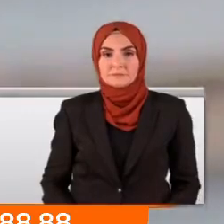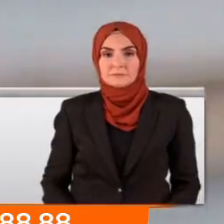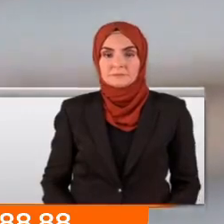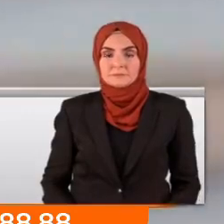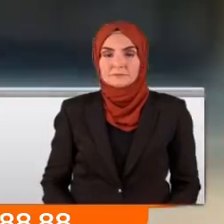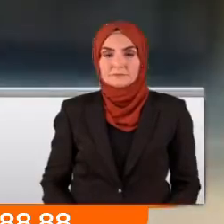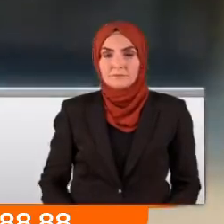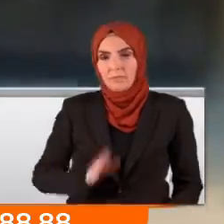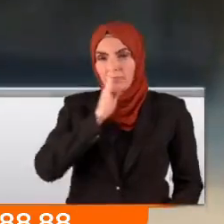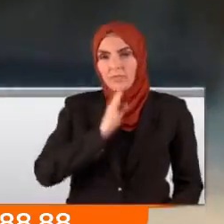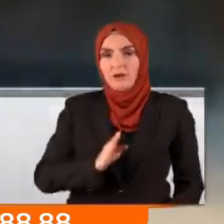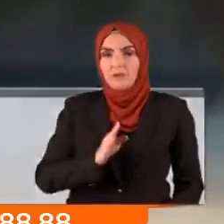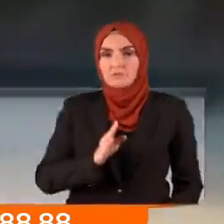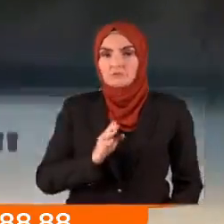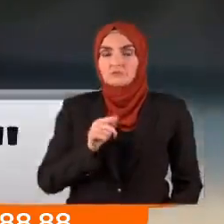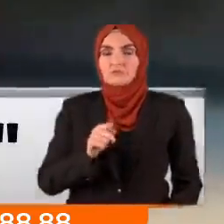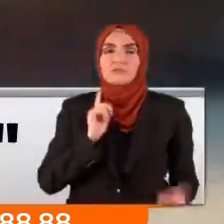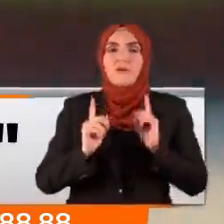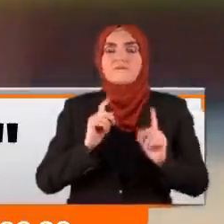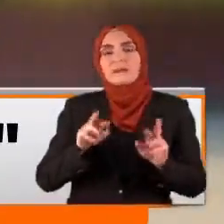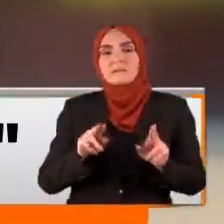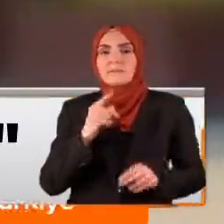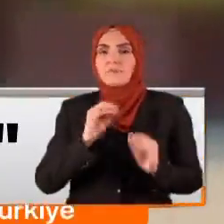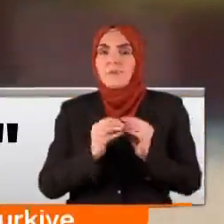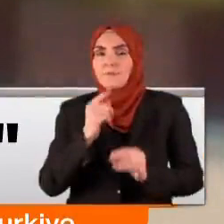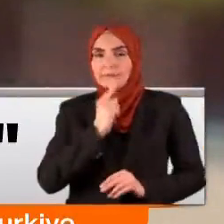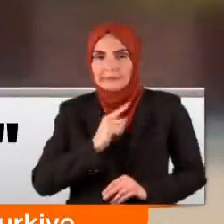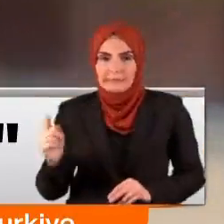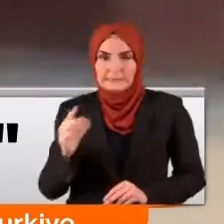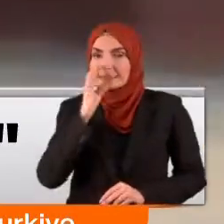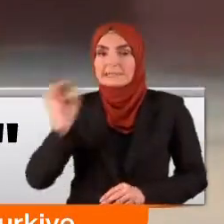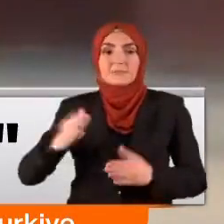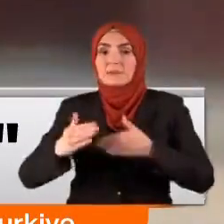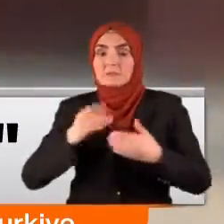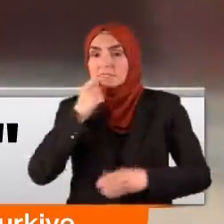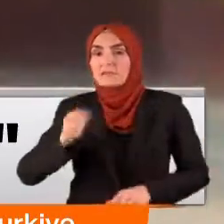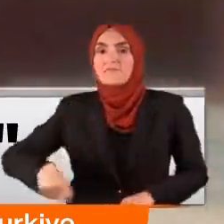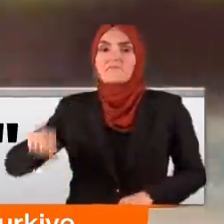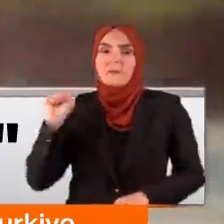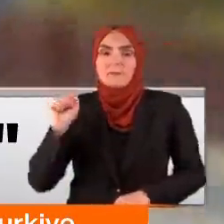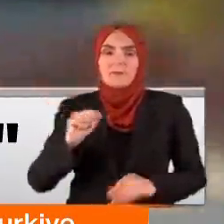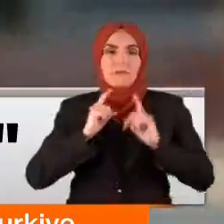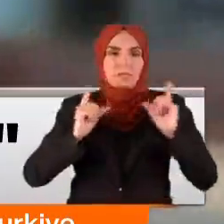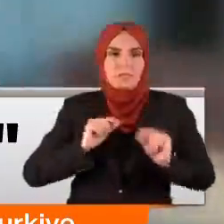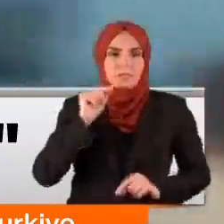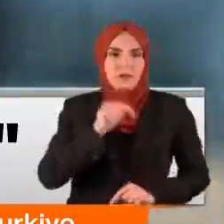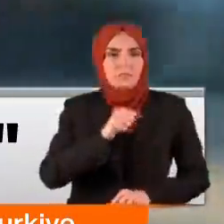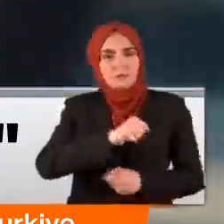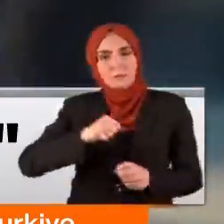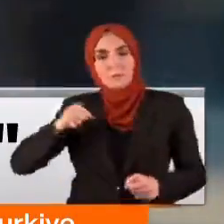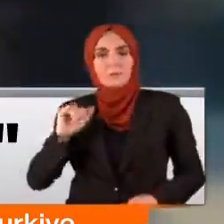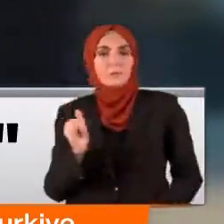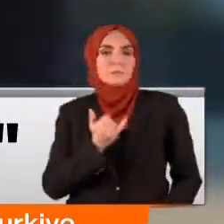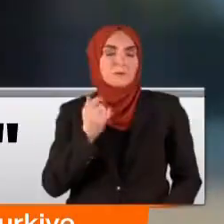Namus davası dediler, kimseyi yanaştırmadılar. Damatlarına meydan dayağı attılar. Terbiyesizler, bir kişiye kaç kişi giriyorlar.